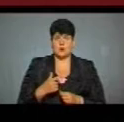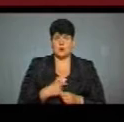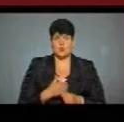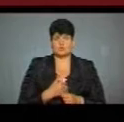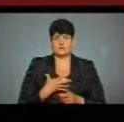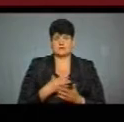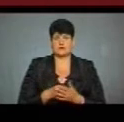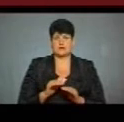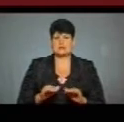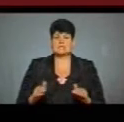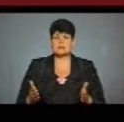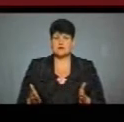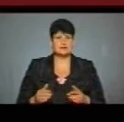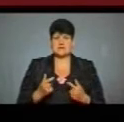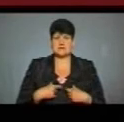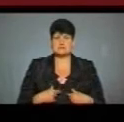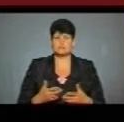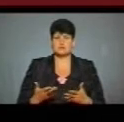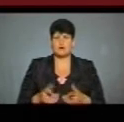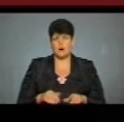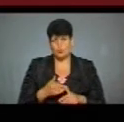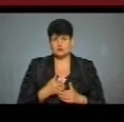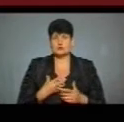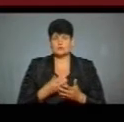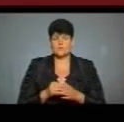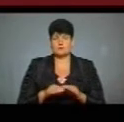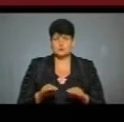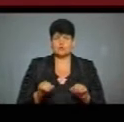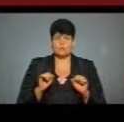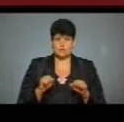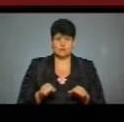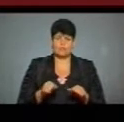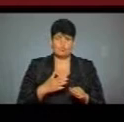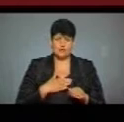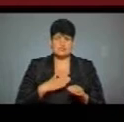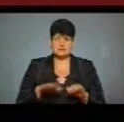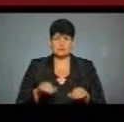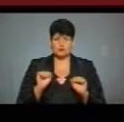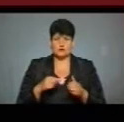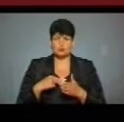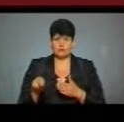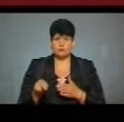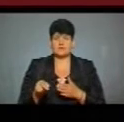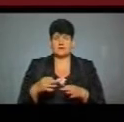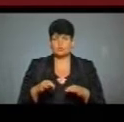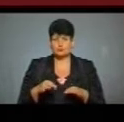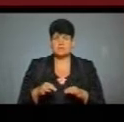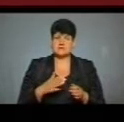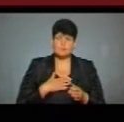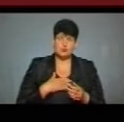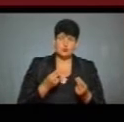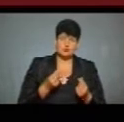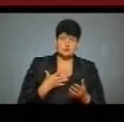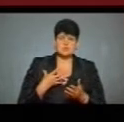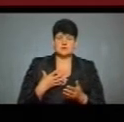дітей. Не тільки для себе. Я хочу також для своїх дітей, щоб мої діти могли придбати собі автомобіль, чи за мої кошти, чи за власні кошти,